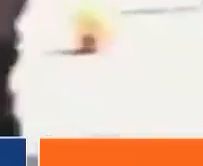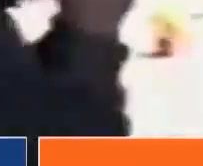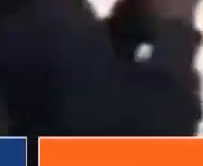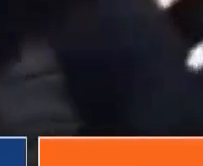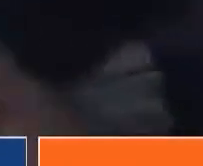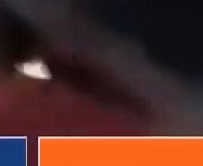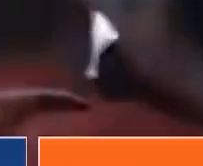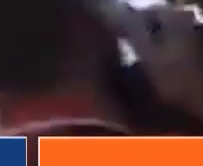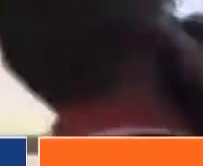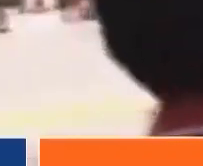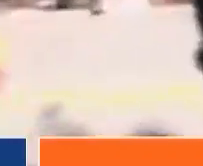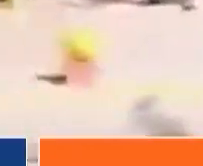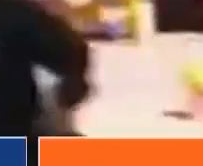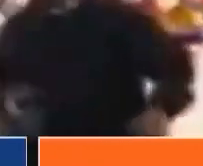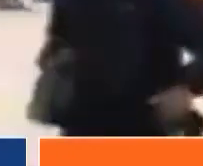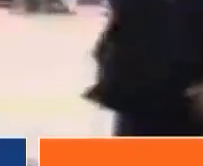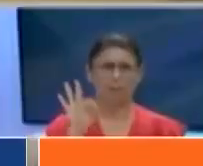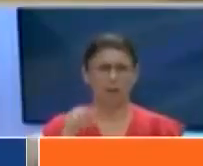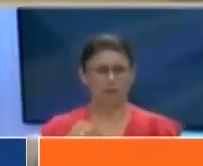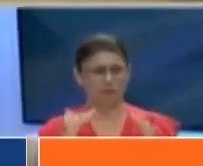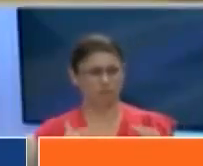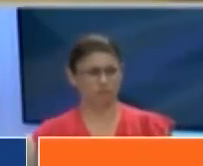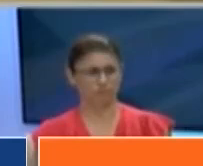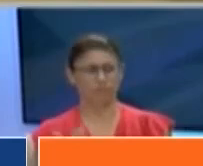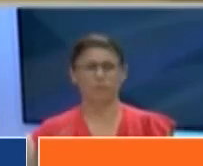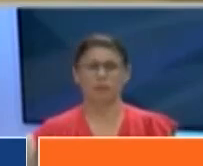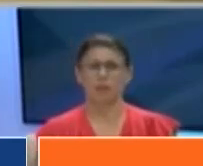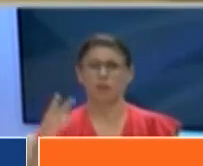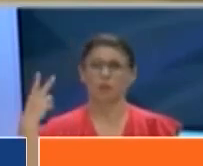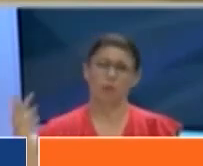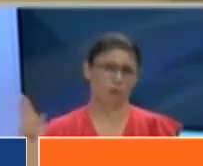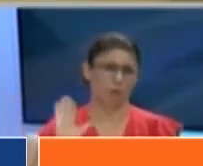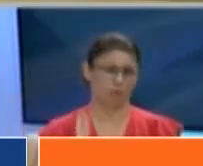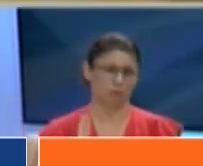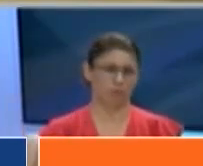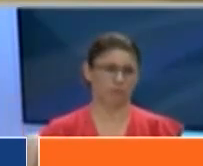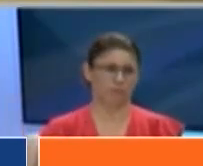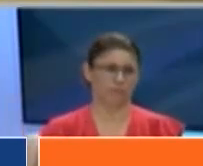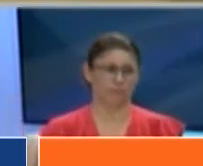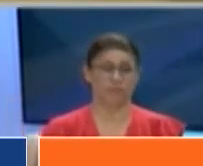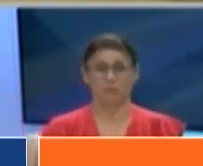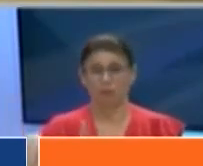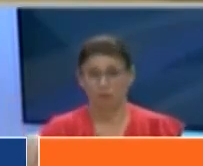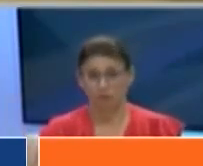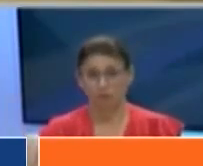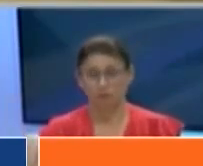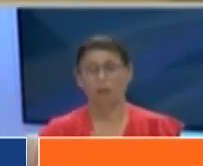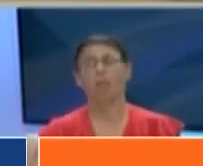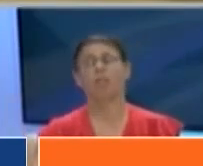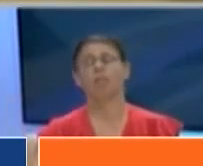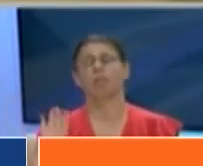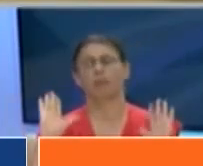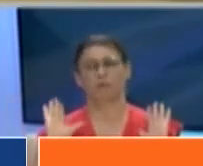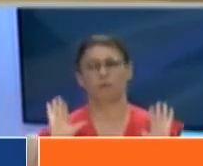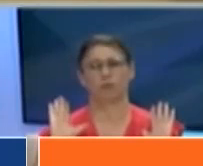που θα δείξει η δικαστική έρευνα θα ανοίξει και το δρόμο θα δώσει και τον τόνο στο πώς θα κινηθεί ακολούθως και η πολιτεία πώς πώς θα